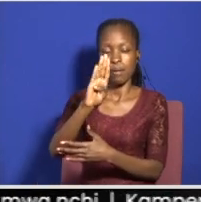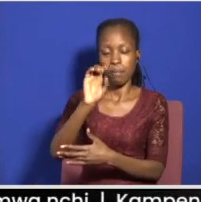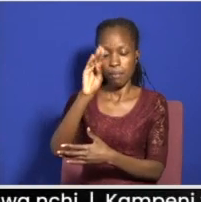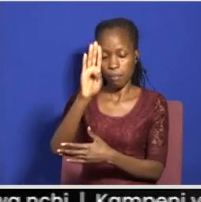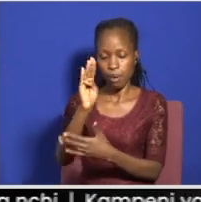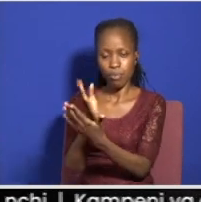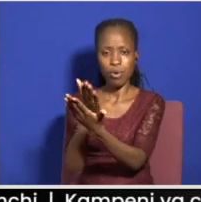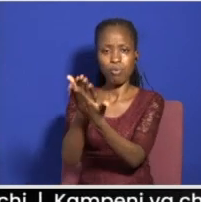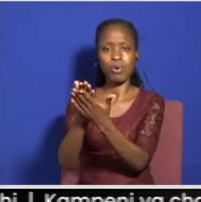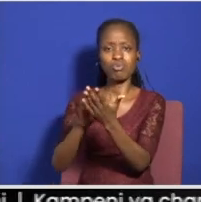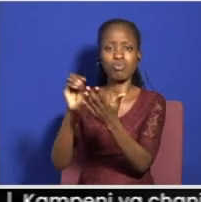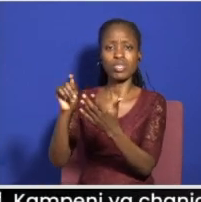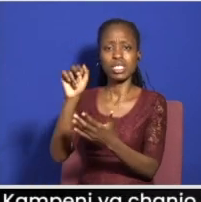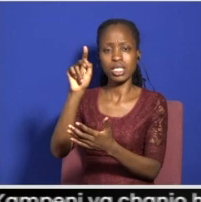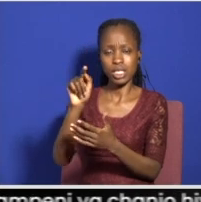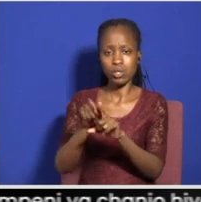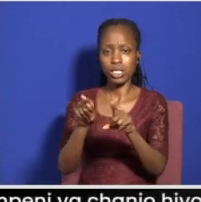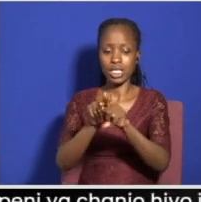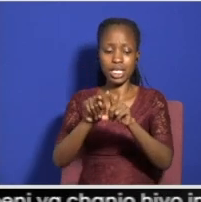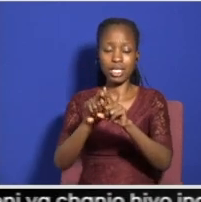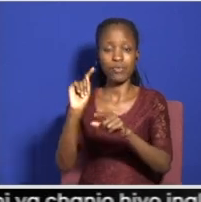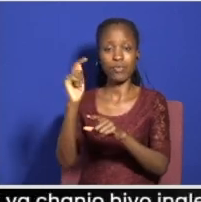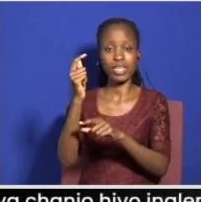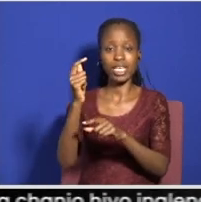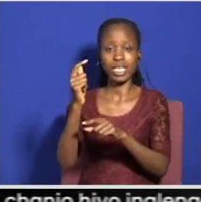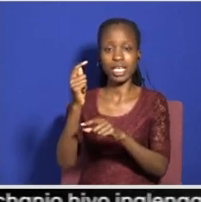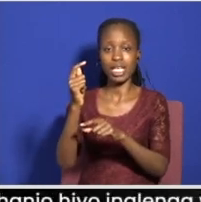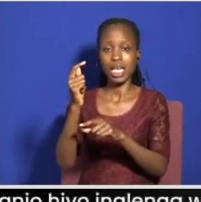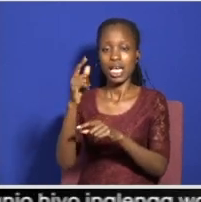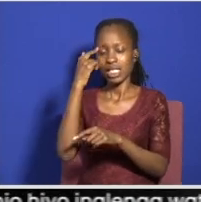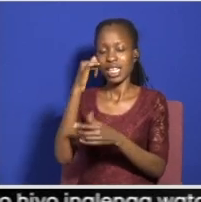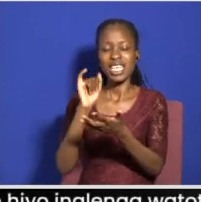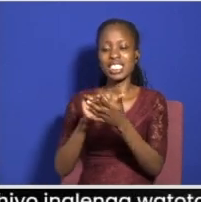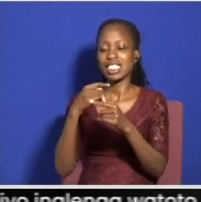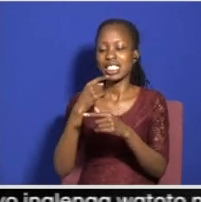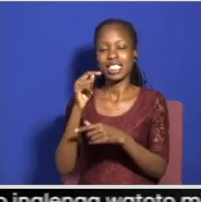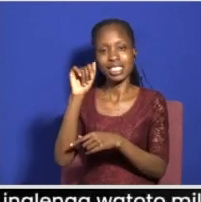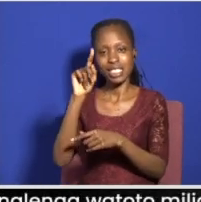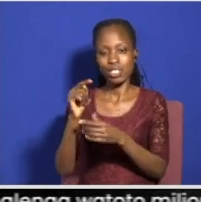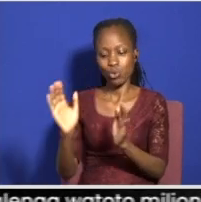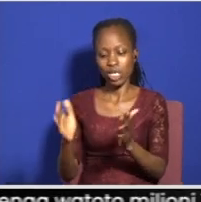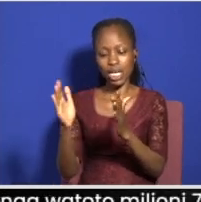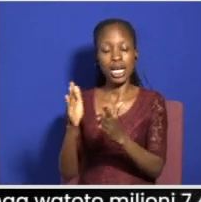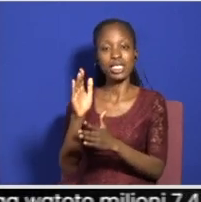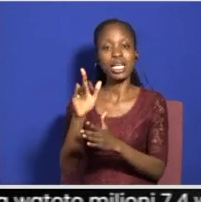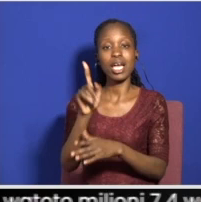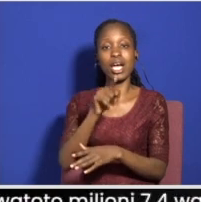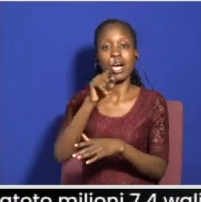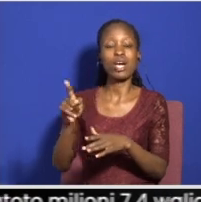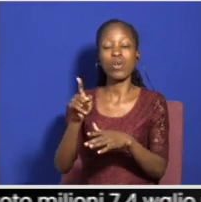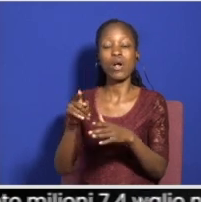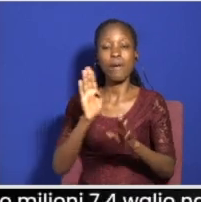basi umetoa nafasi au fursa ya Wakenya kuendeleza tabia potovu kwenye mtandao huo, tabia ambayo huenda hata